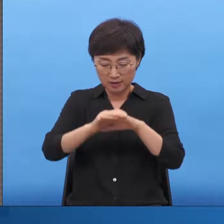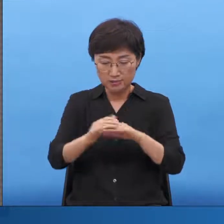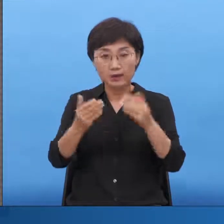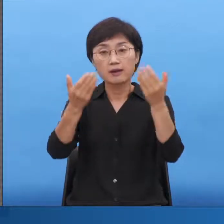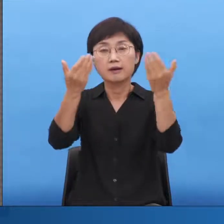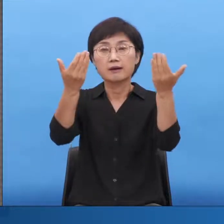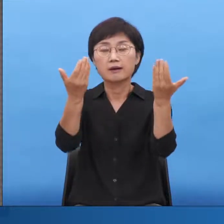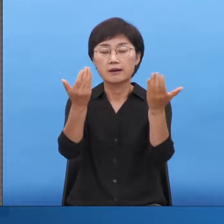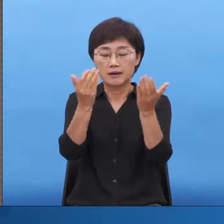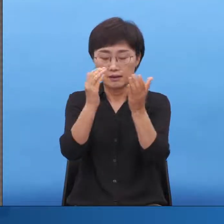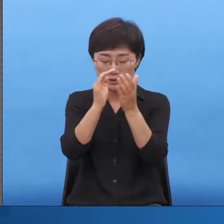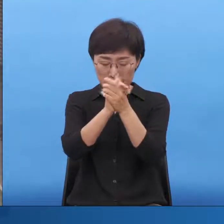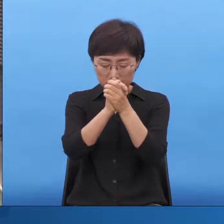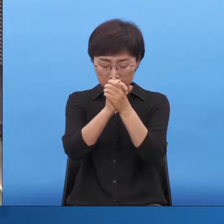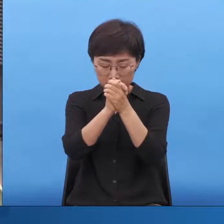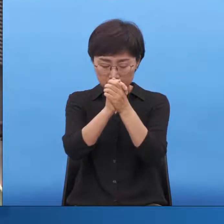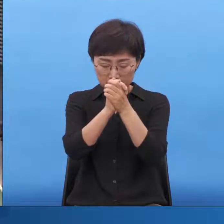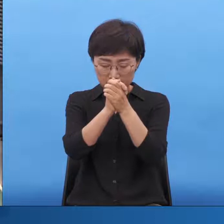神是灵，所以拜他的必须用心灵和诚实拜他。